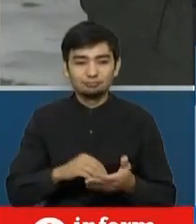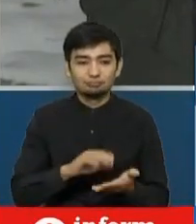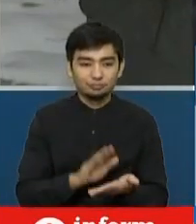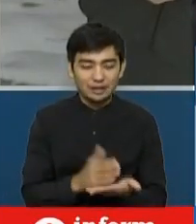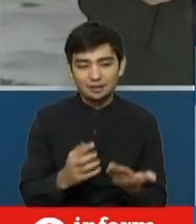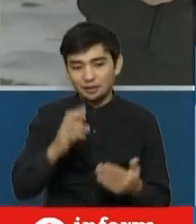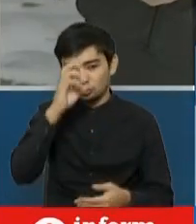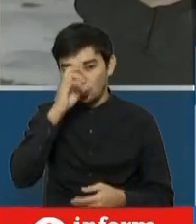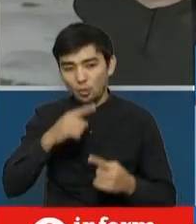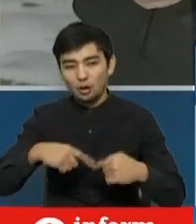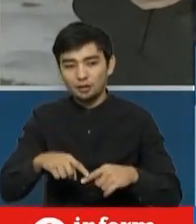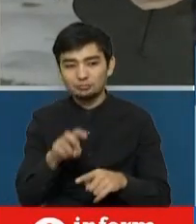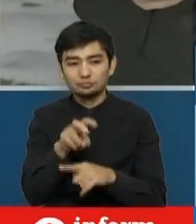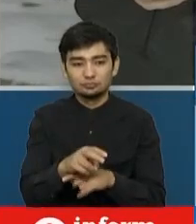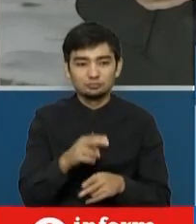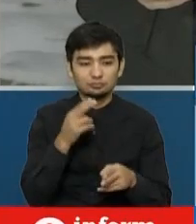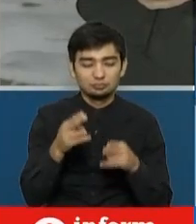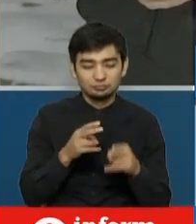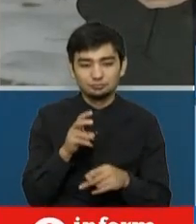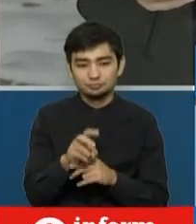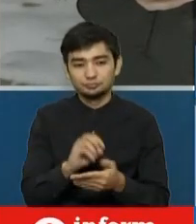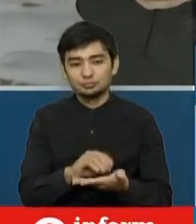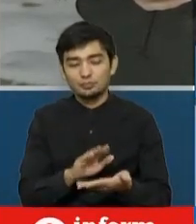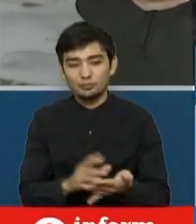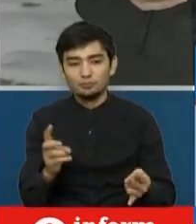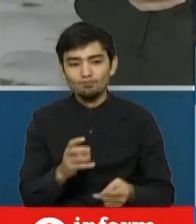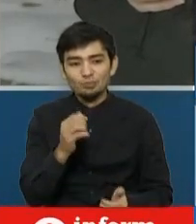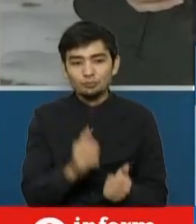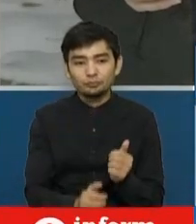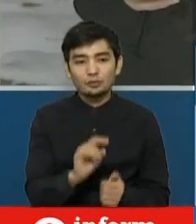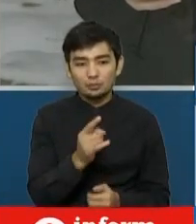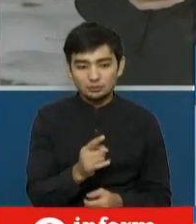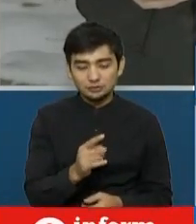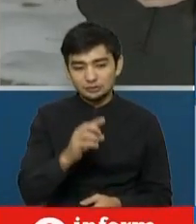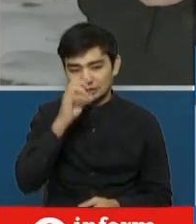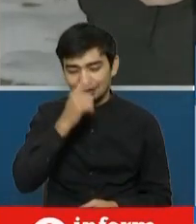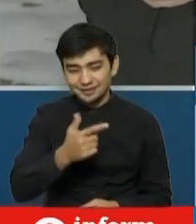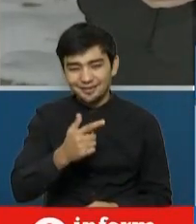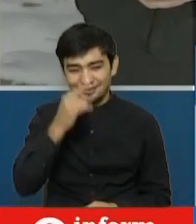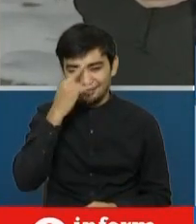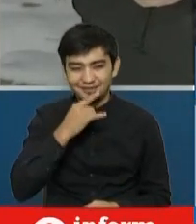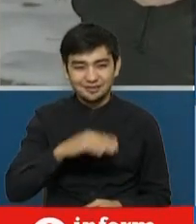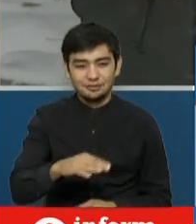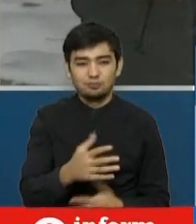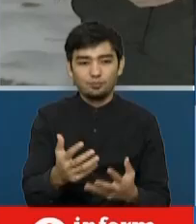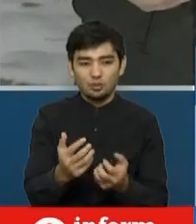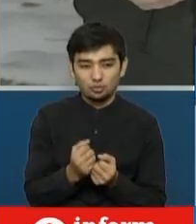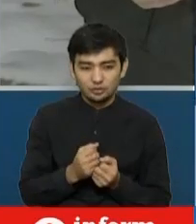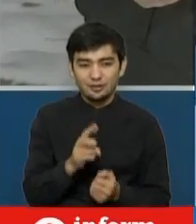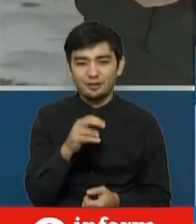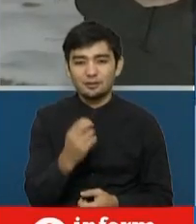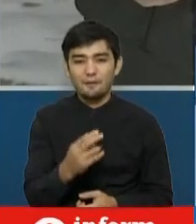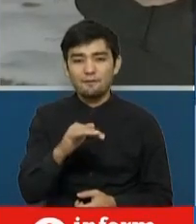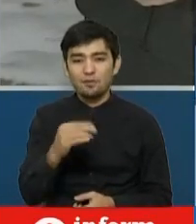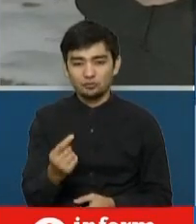Якобы этот момент не влияет на получение выплат, так как каждый ребенок, являющийся гражданином Казахстана, получит выплаты из нацфонда